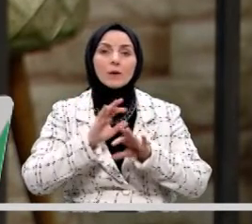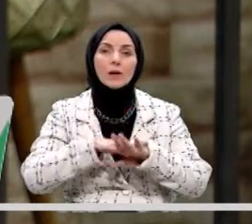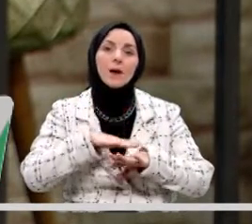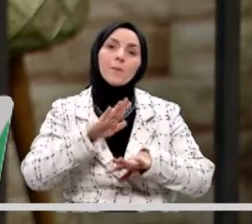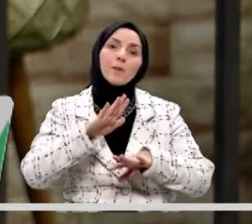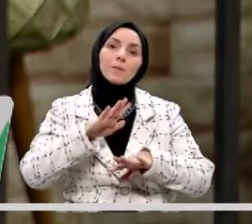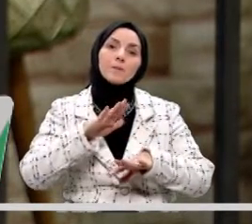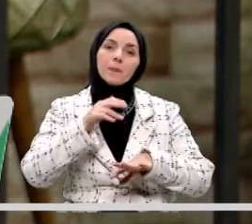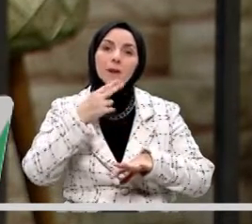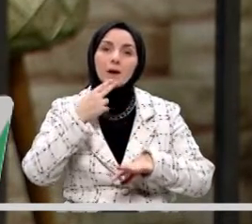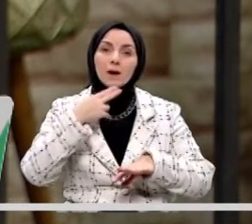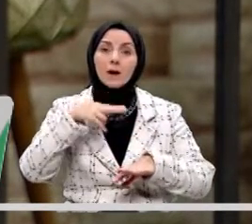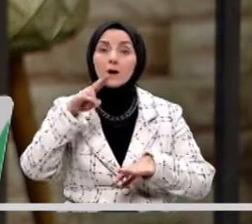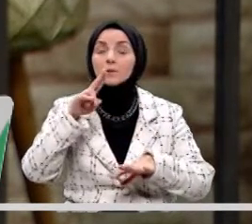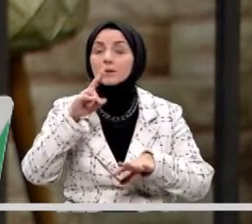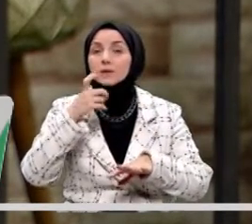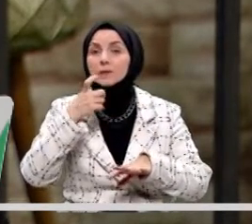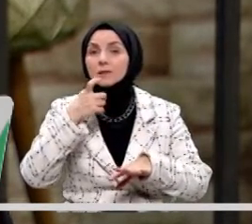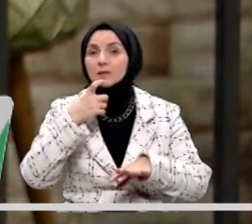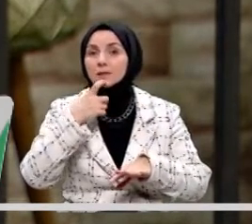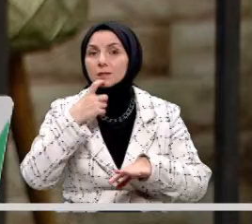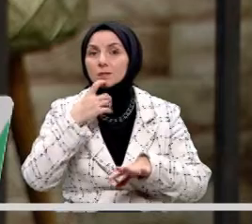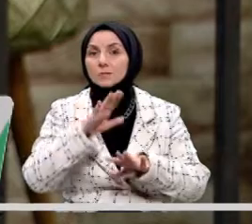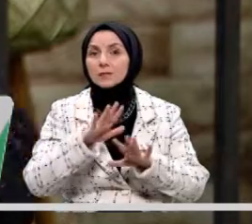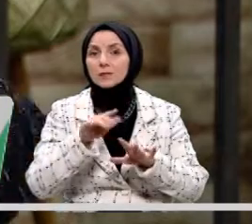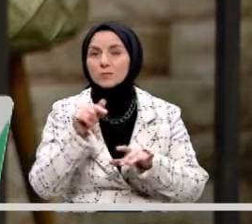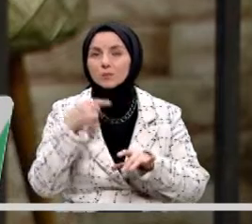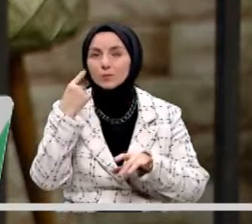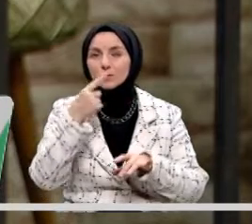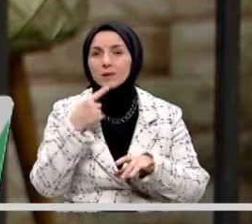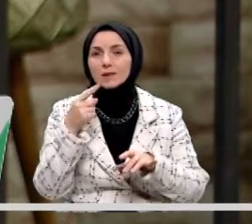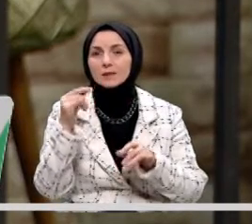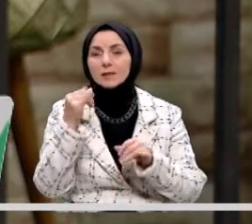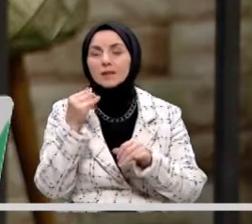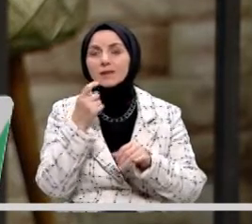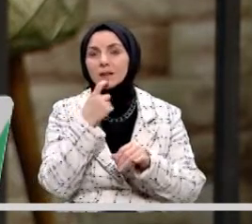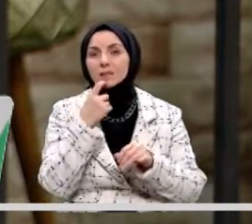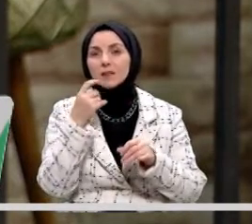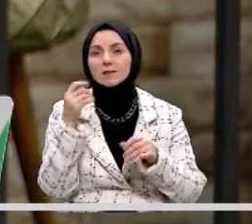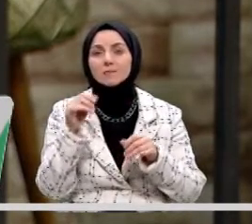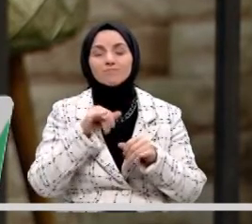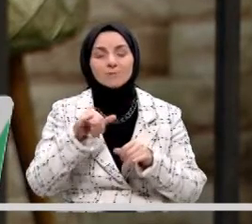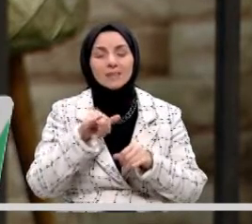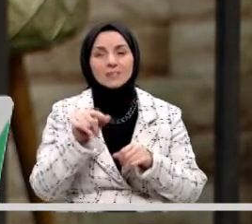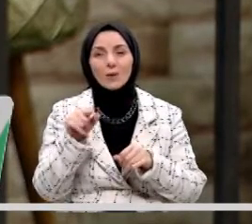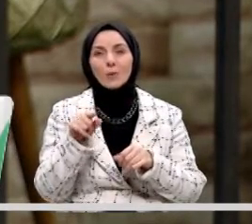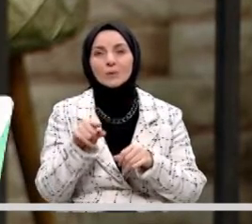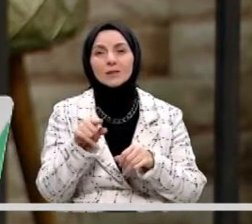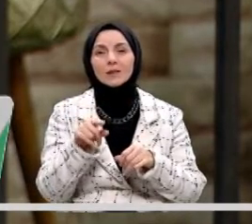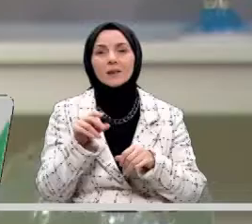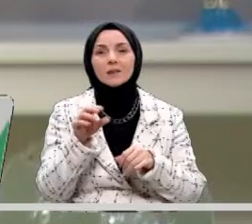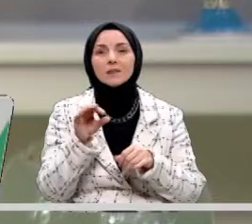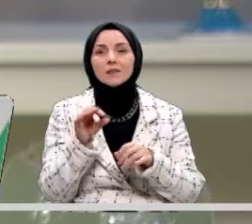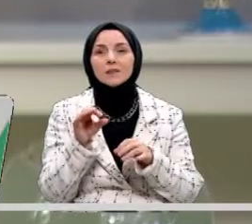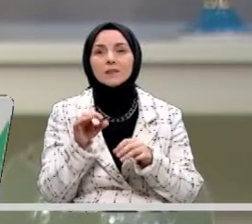abla yaşım değil benim o yüzden de burada o dengeyi kurabiliyor mu buna bakması lazım annesi Peki hocam